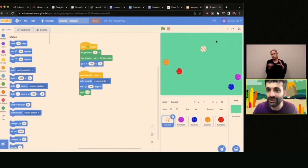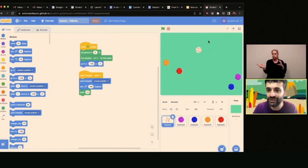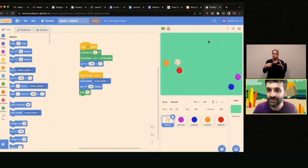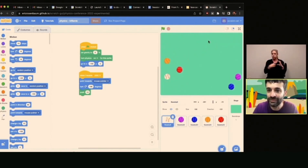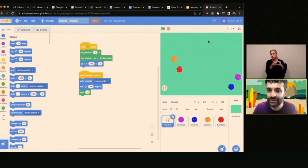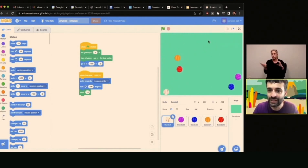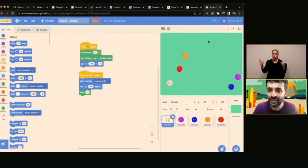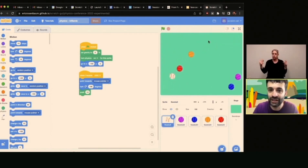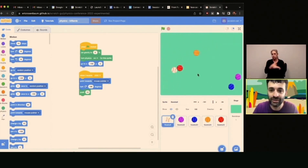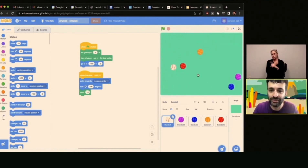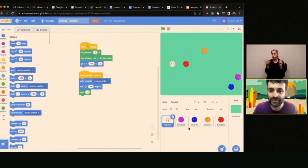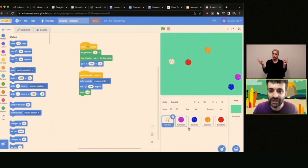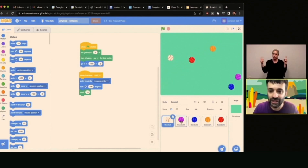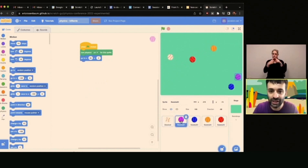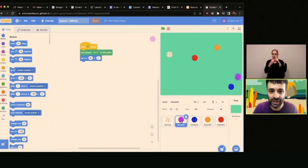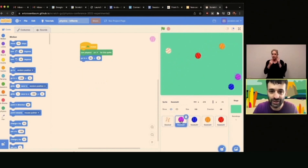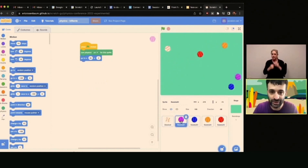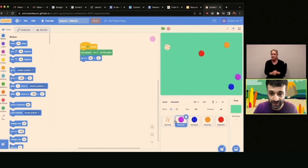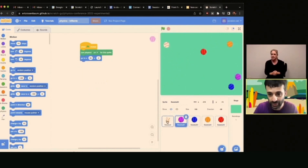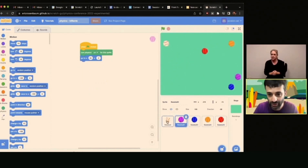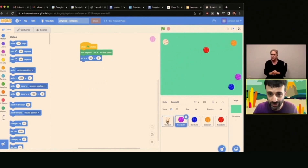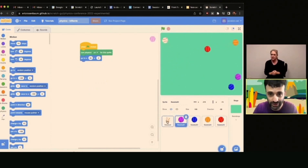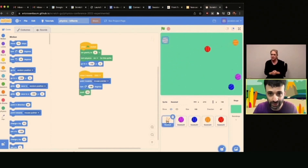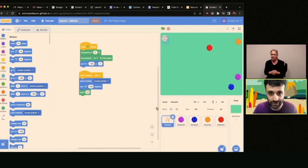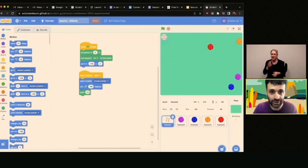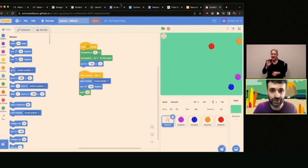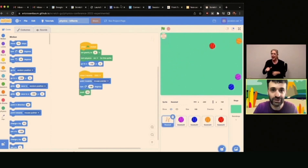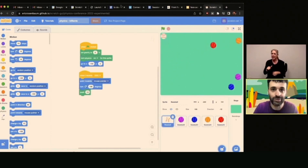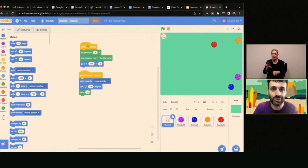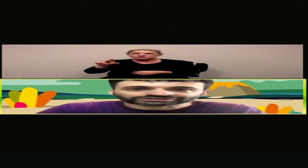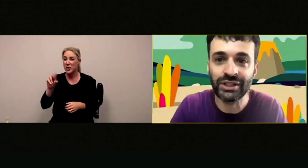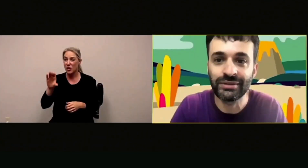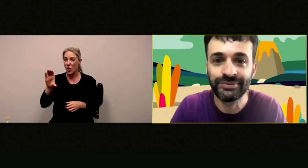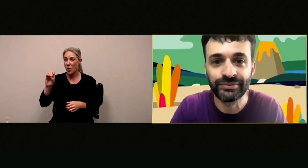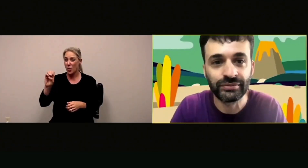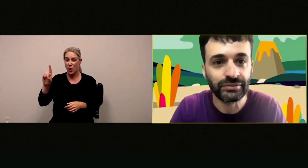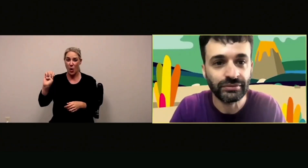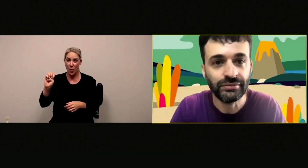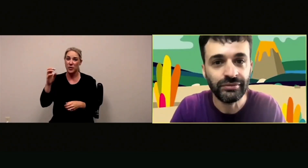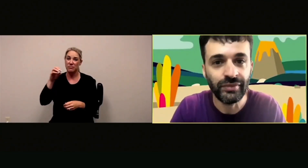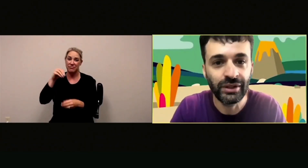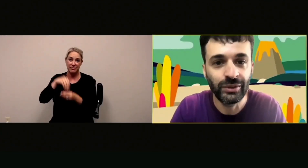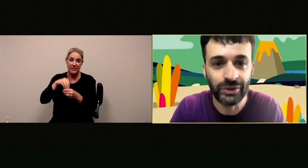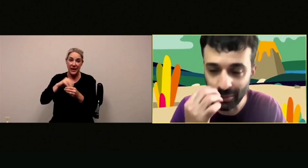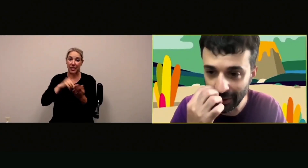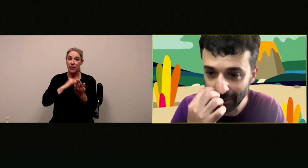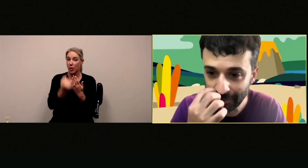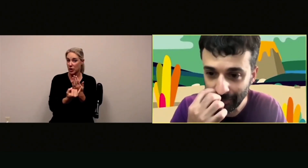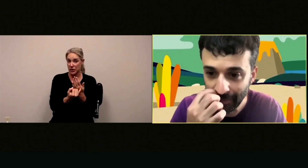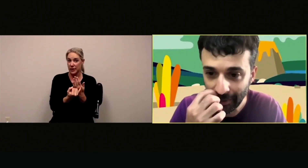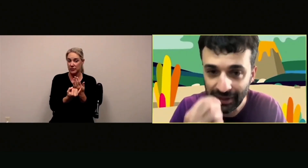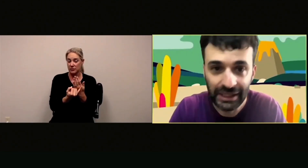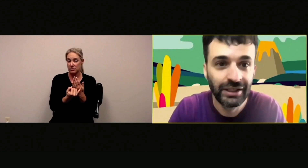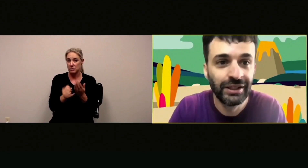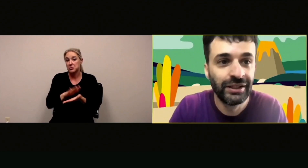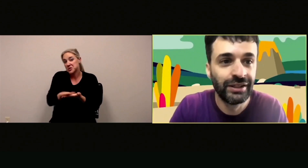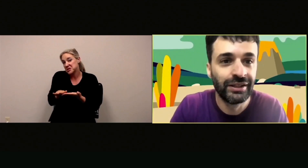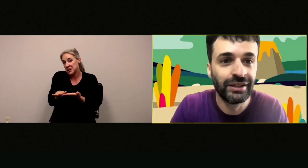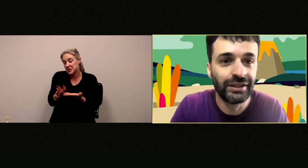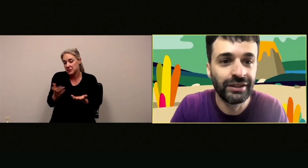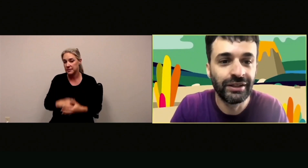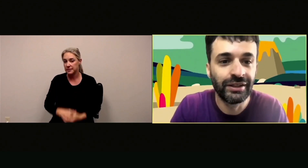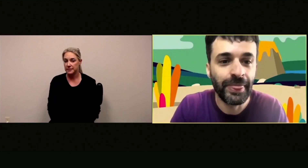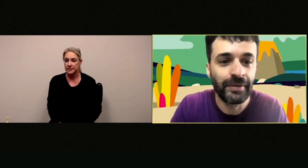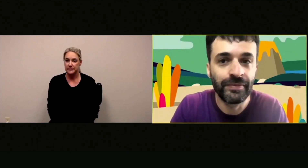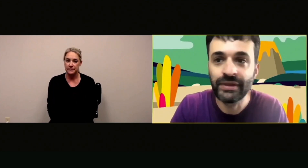ようなことができていますこちらの方だと4隅あと隅にまだあとポケットを作っていませんがこういう風